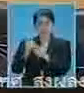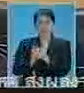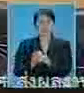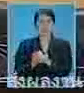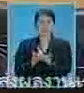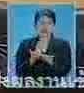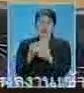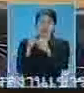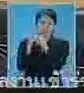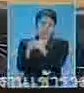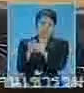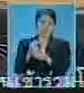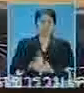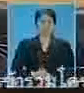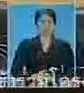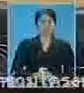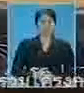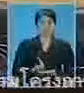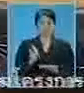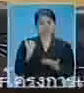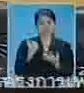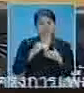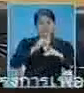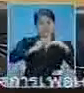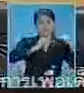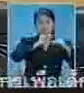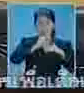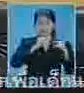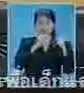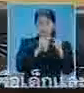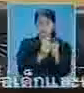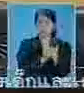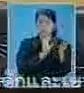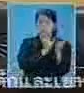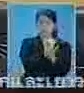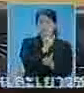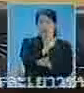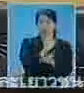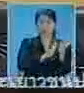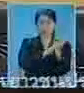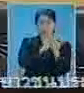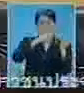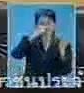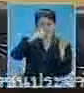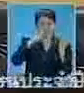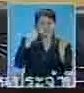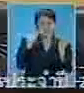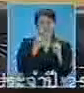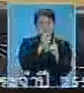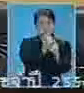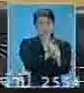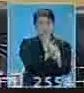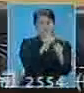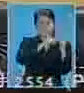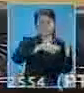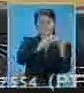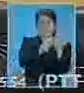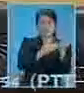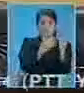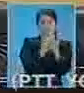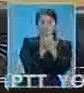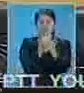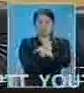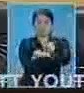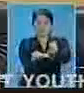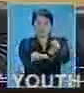าตามเส้นทางที่ถูกต้องของประเทศที่มีการพัฒนามาแล้วหลายสิบปีเพราะฉะนั้นนโยบายค่าแรงต่ำอ